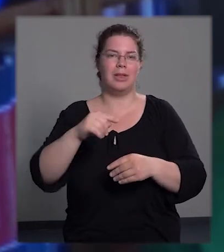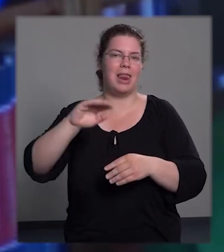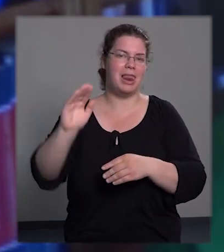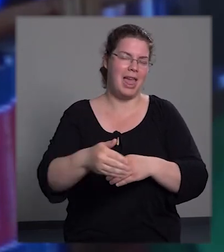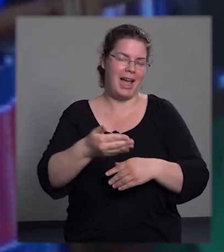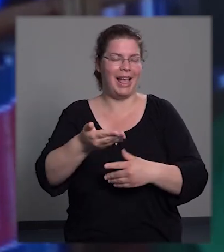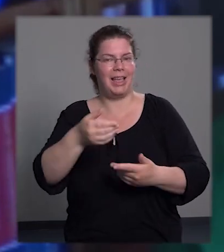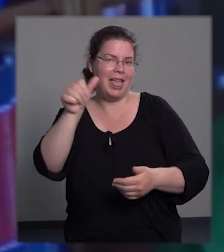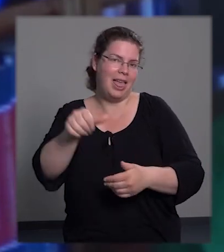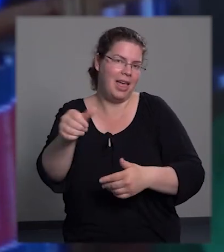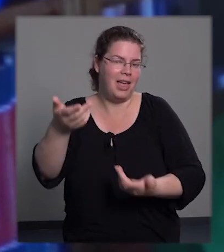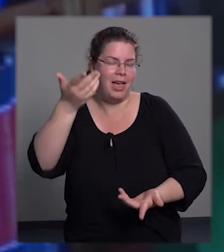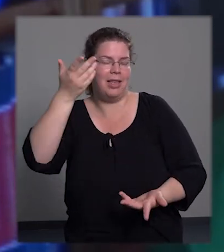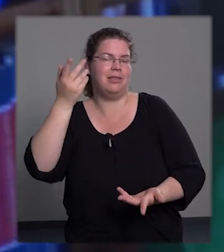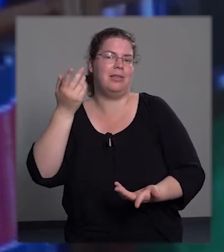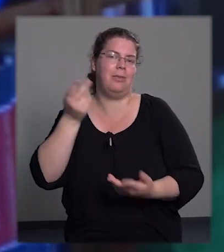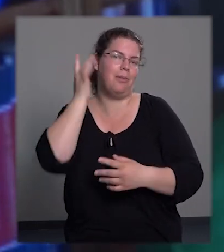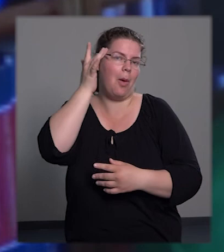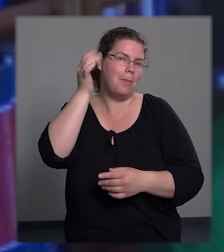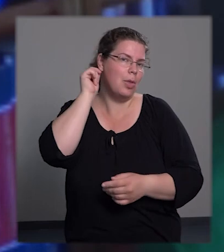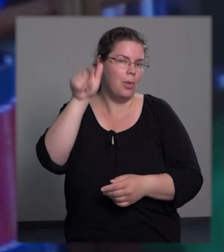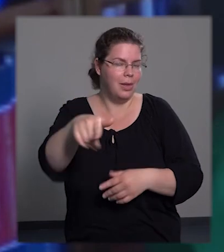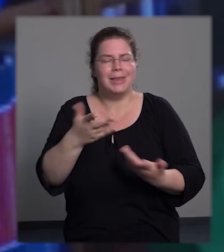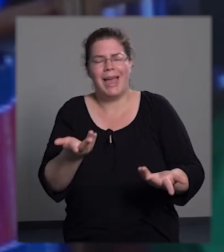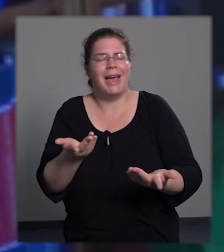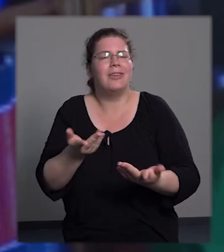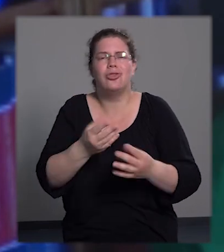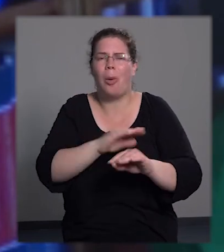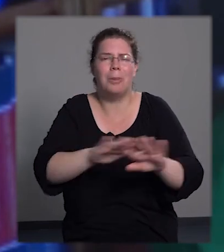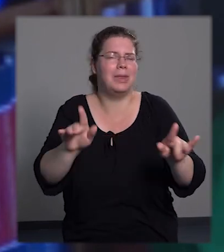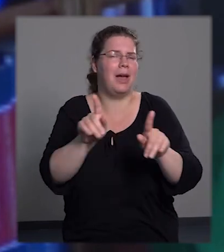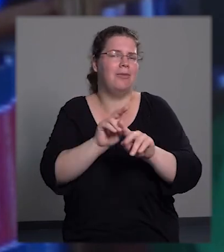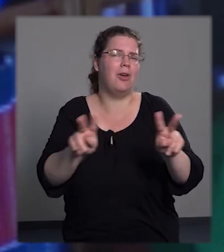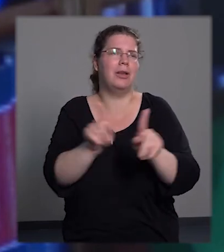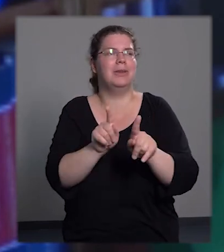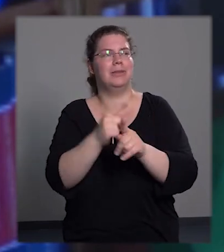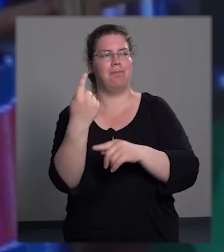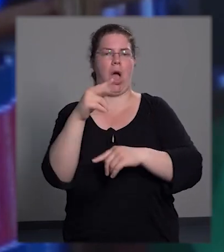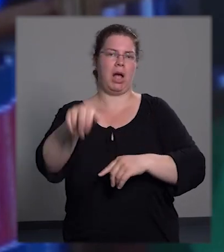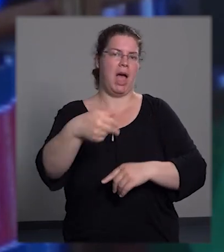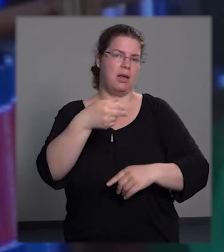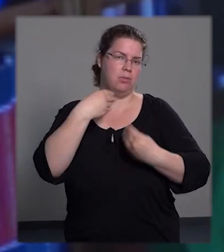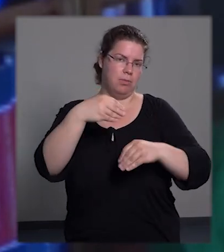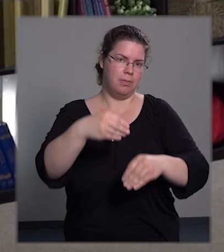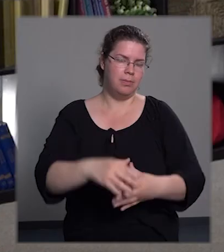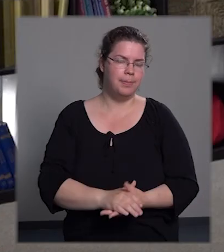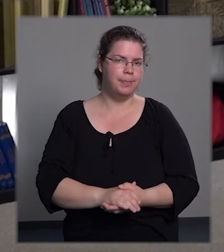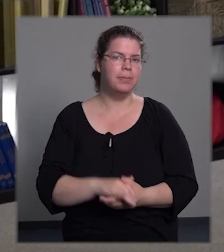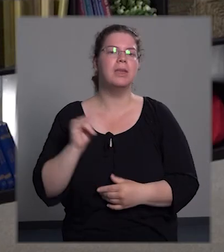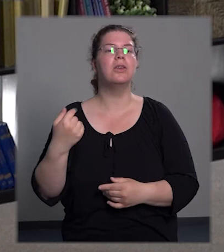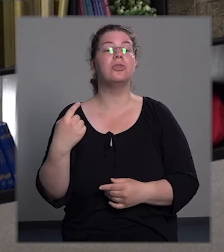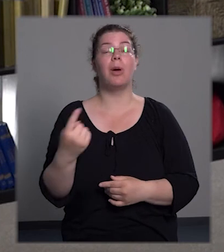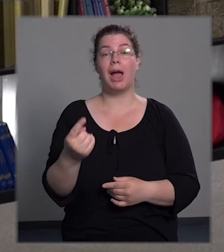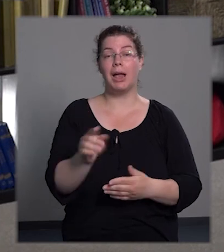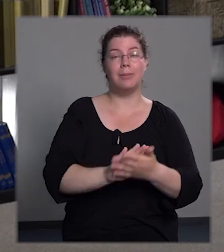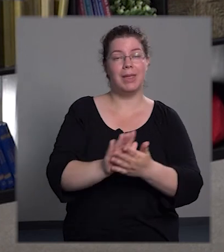Tália lekent papnője. És hát sok ilyen van még, amiket ő így magáról mondogatott. És vajon milyennek látta magát,